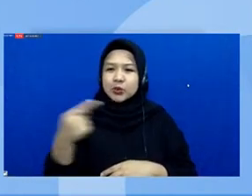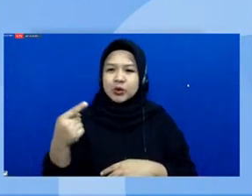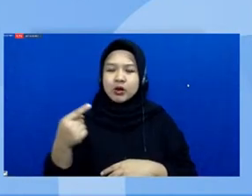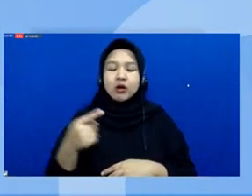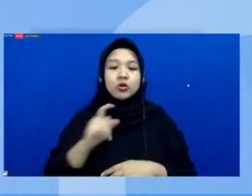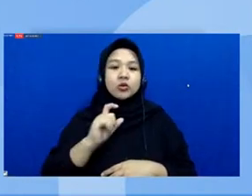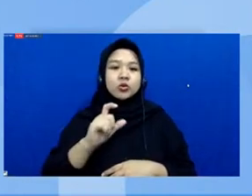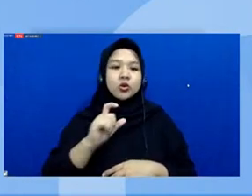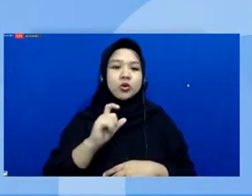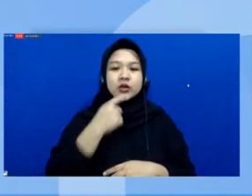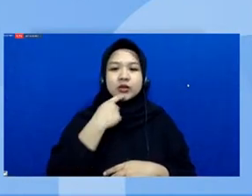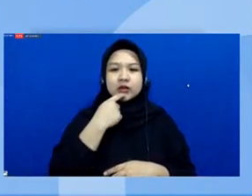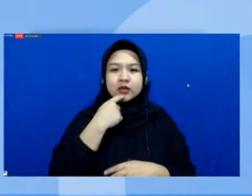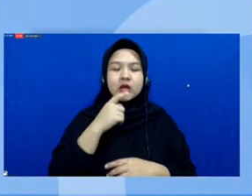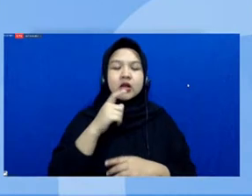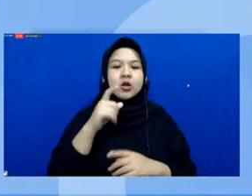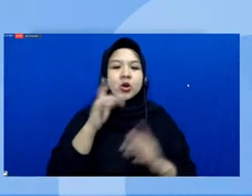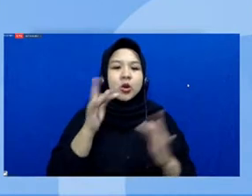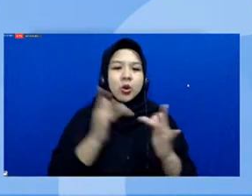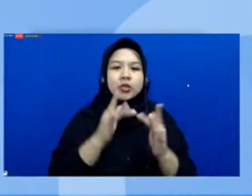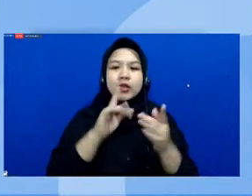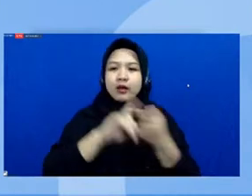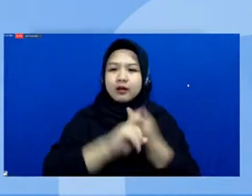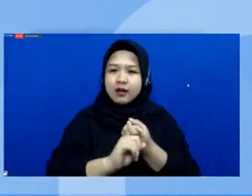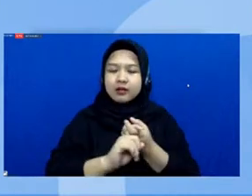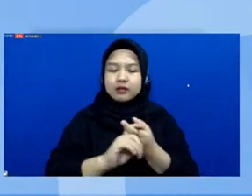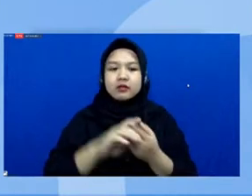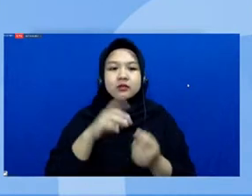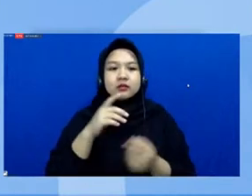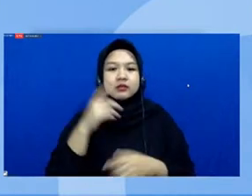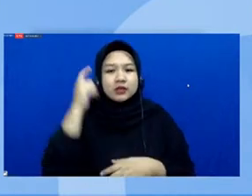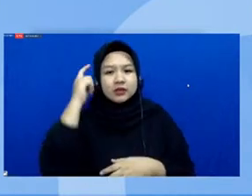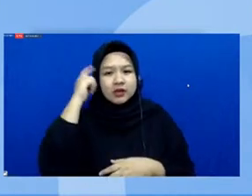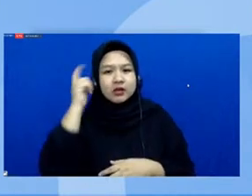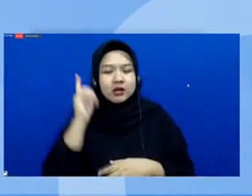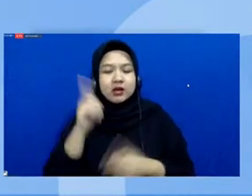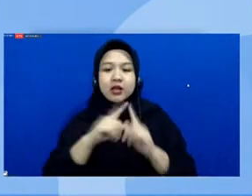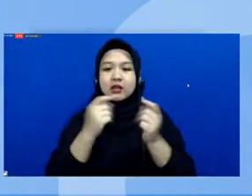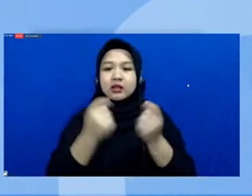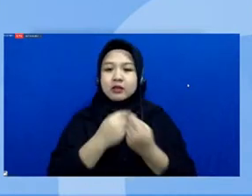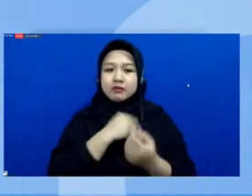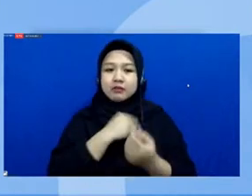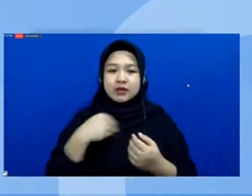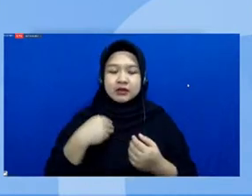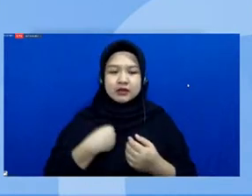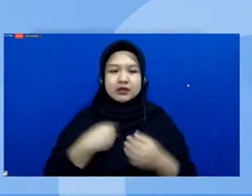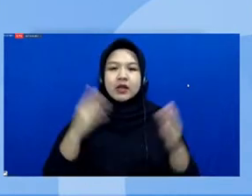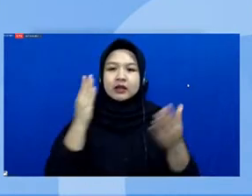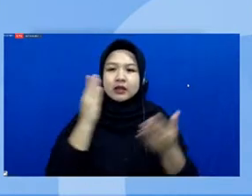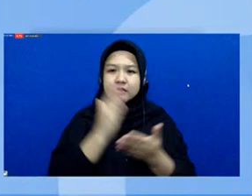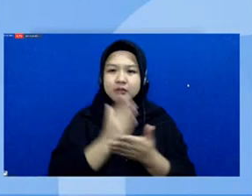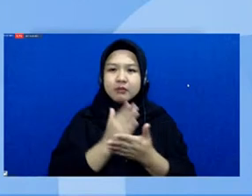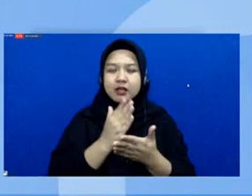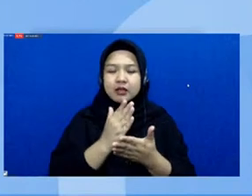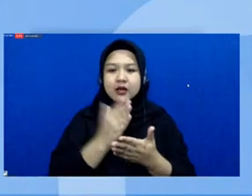misalnya mengenai telusur kontak erat ya. Mengingat juga keterbatasan nakes yang diungkapkan tadi di